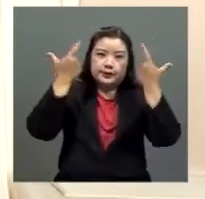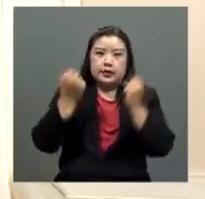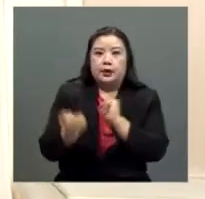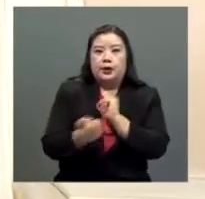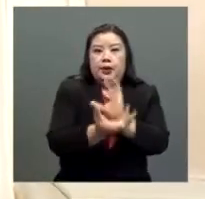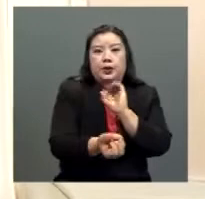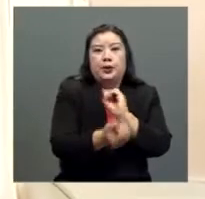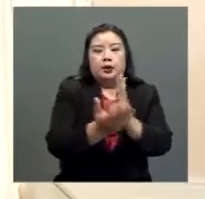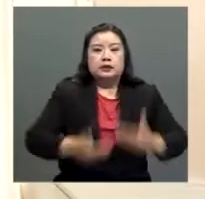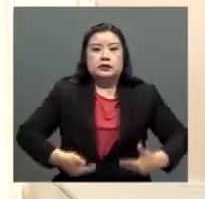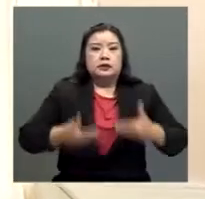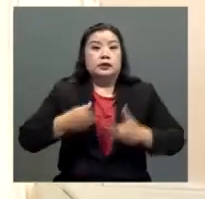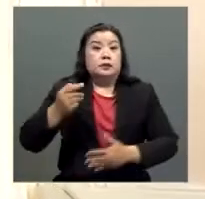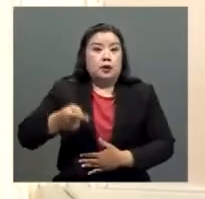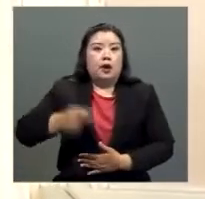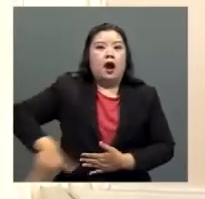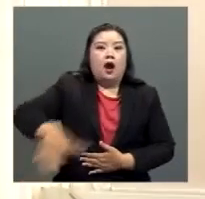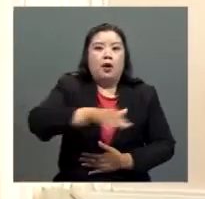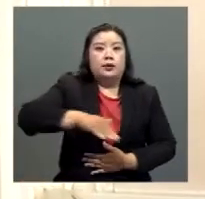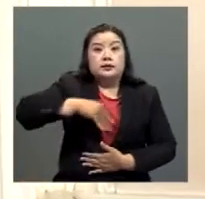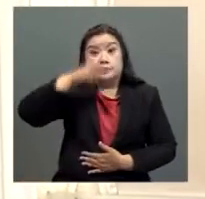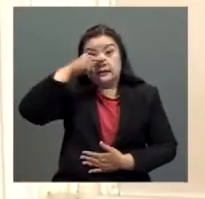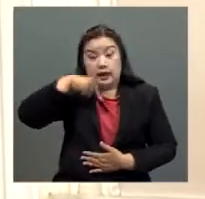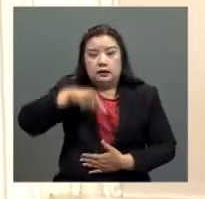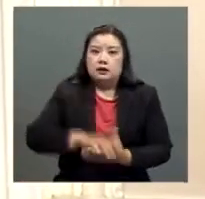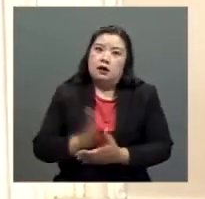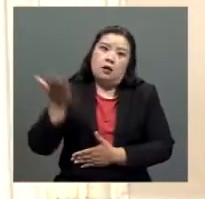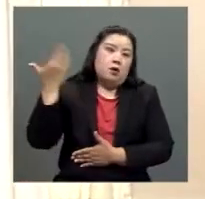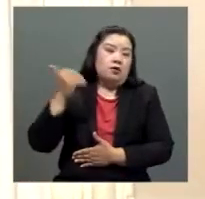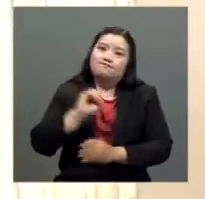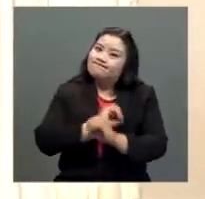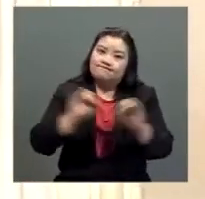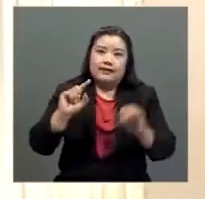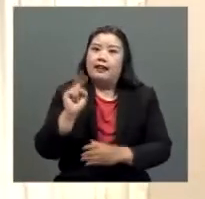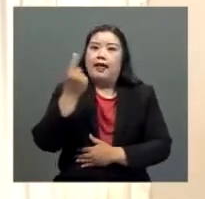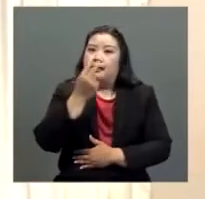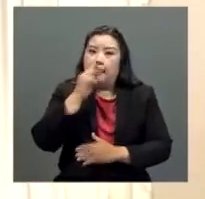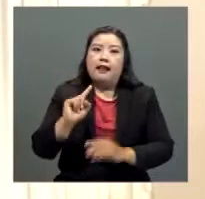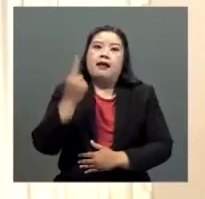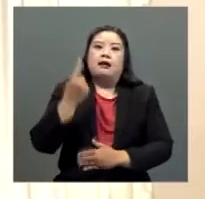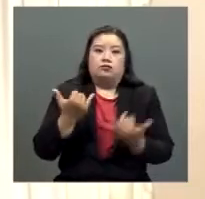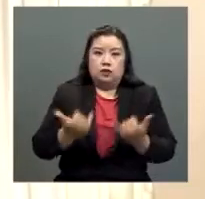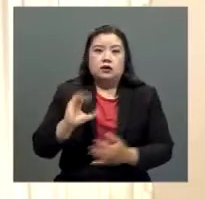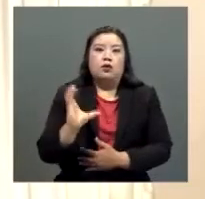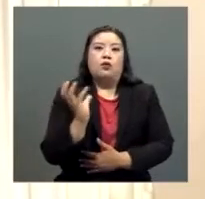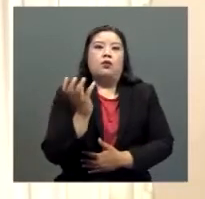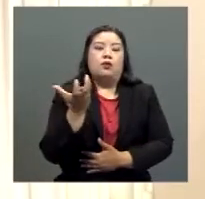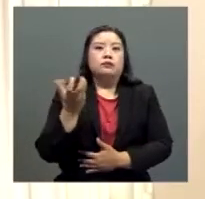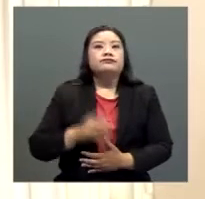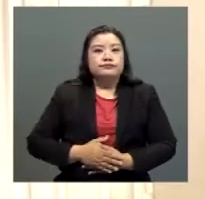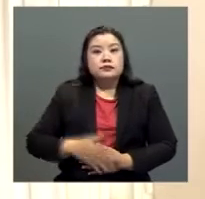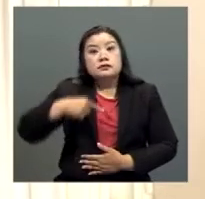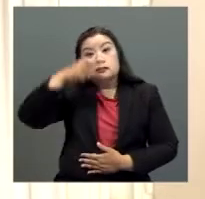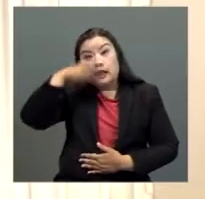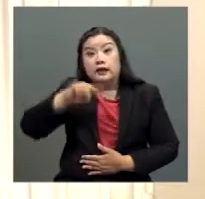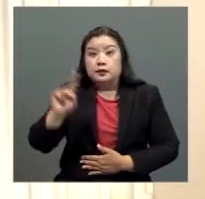และการดำรงชีวิตของคนไทยจำนวนมากอย่างที่ไม่เคยเกิดขึ้นมาก่อนเมื่อถ้ามองไปทั่วโลกเราก็เห็นได้ว่าวิก